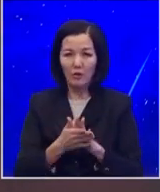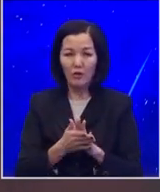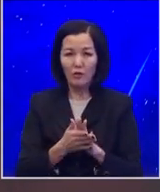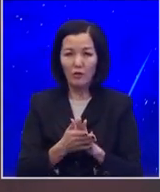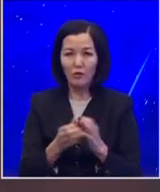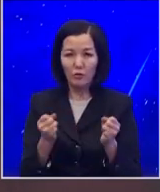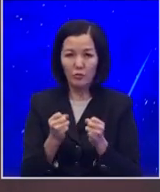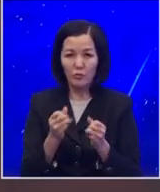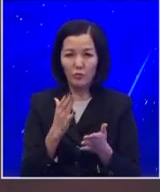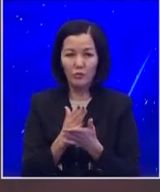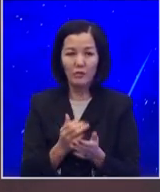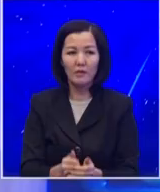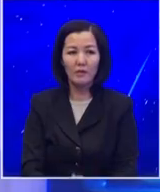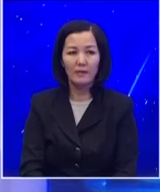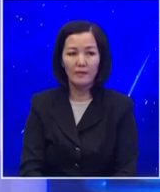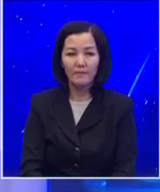немного промерз.